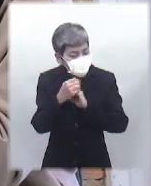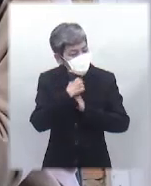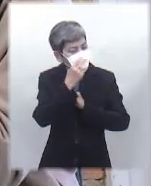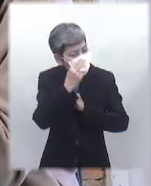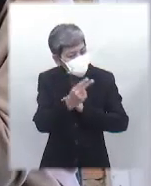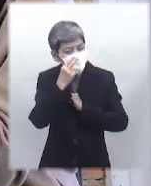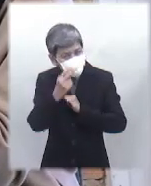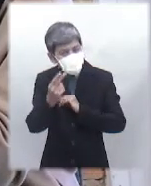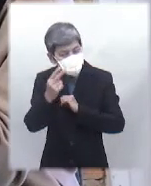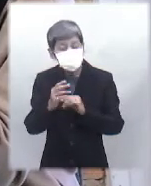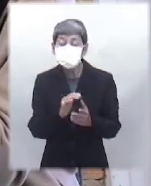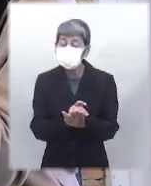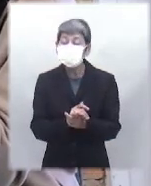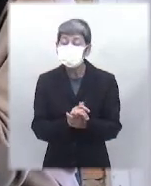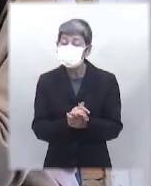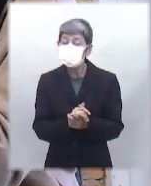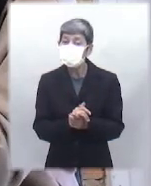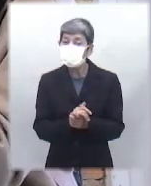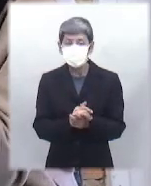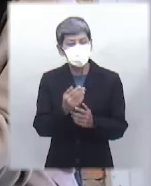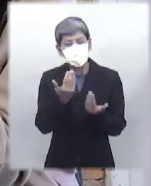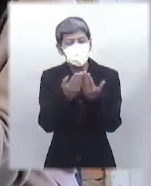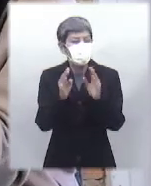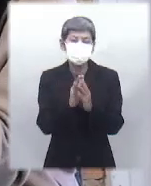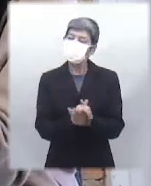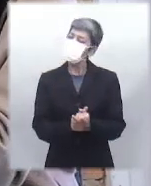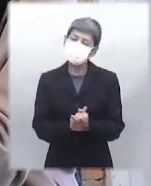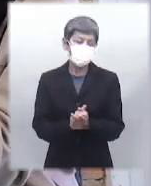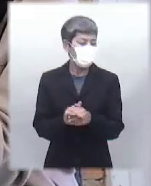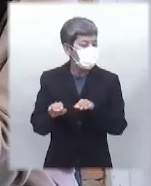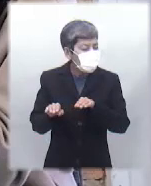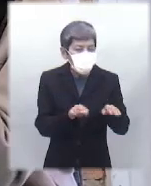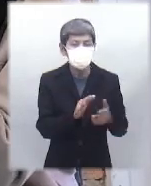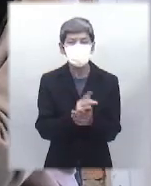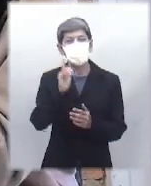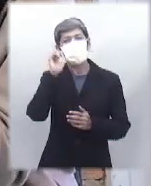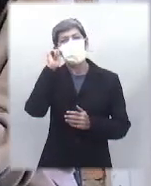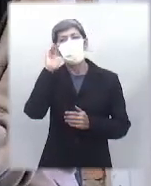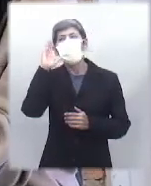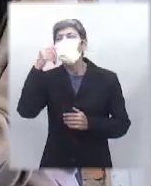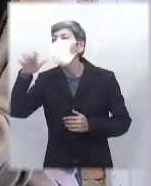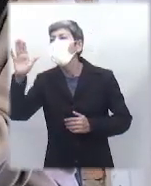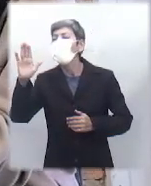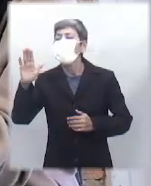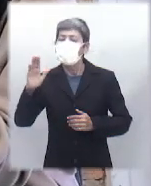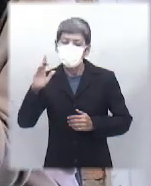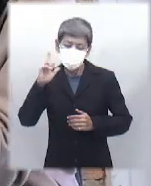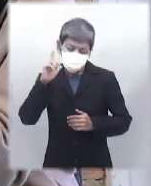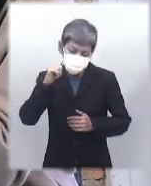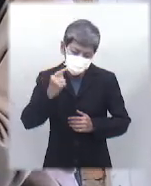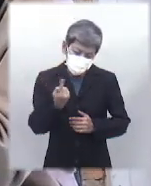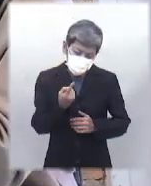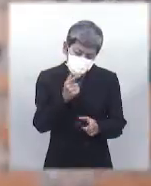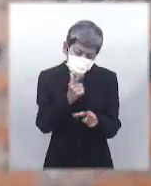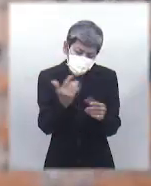ถ้ามองในมุมมองของความไม่พร้อมแต่อย่างบางคนแม่เลี้ยงเดี่ยวจนพ่อทิ้งเนาะพอรู้ว่าลูกเป็น